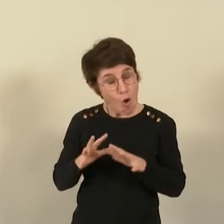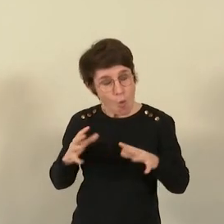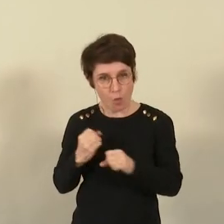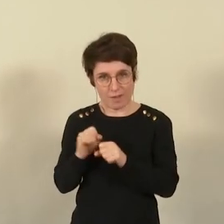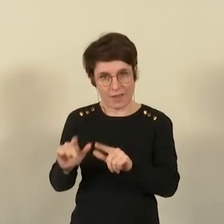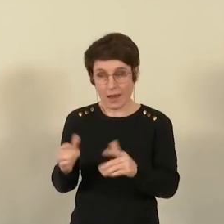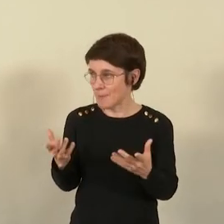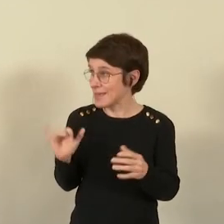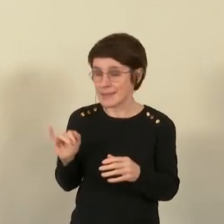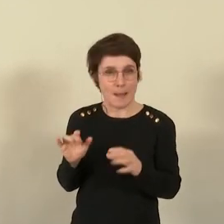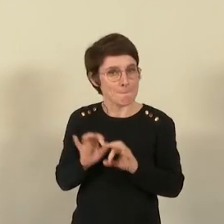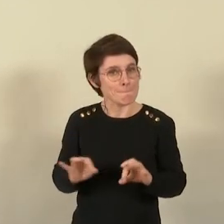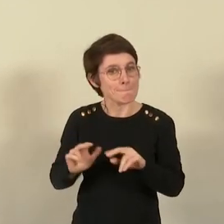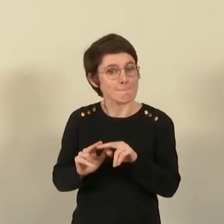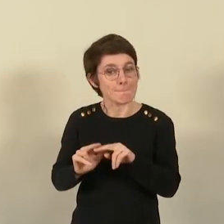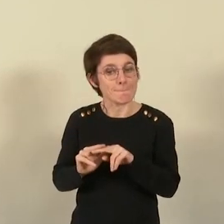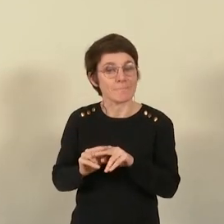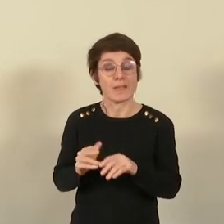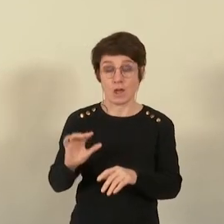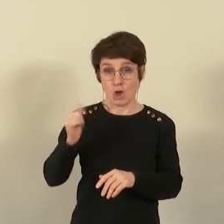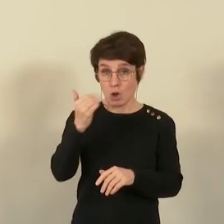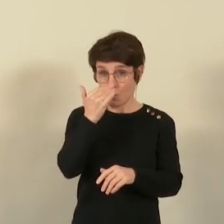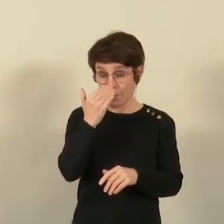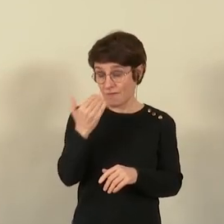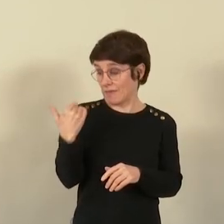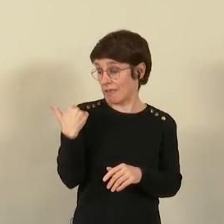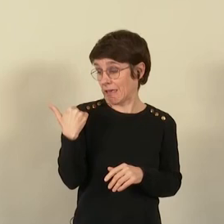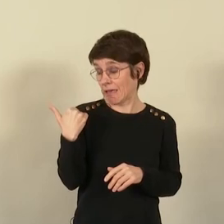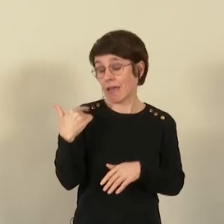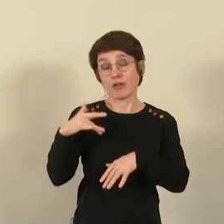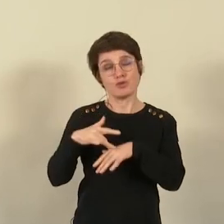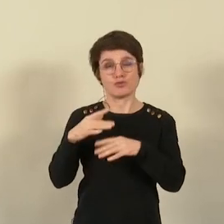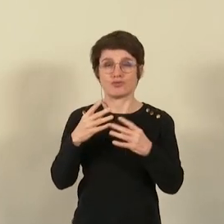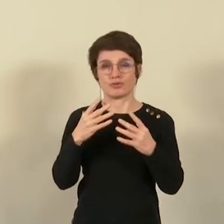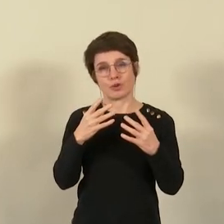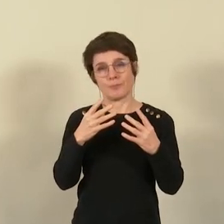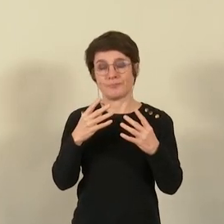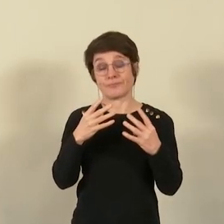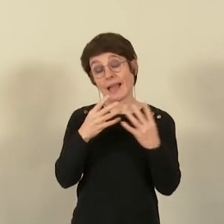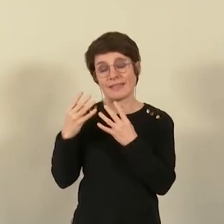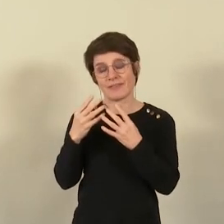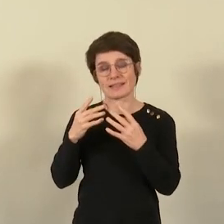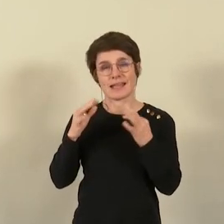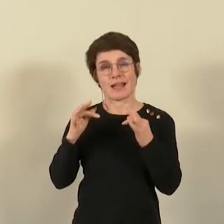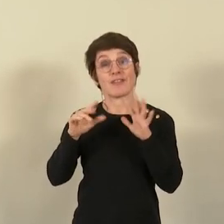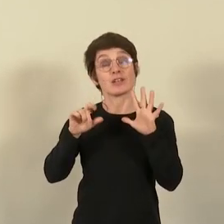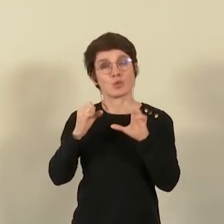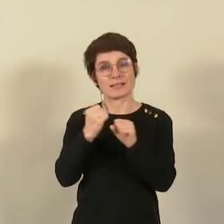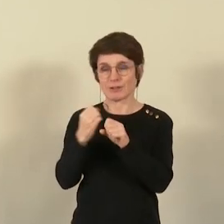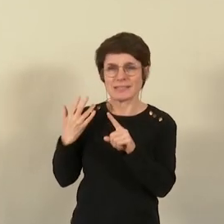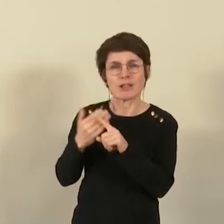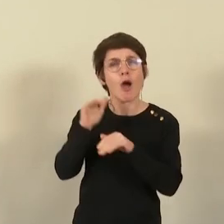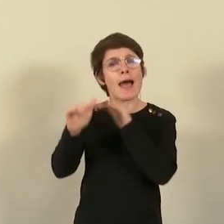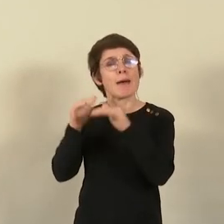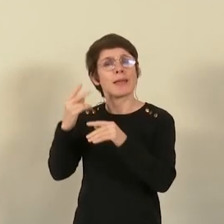a seulement quelques jours le 1er février dernier nous commémorions les 70 ans de l'appel de l'abé piierre de 1954 à